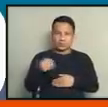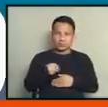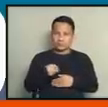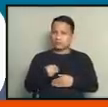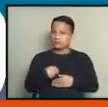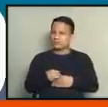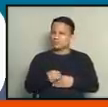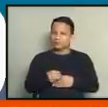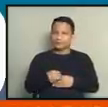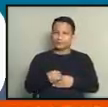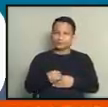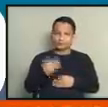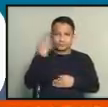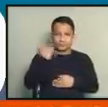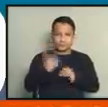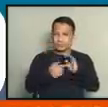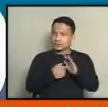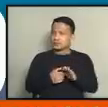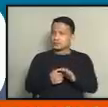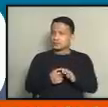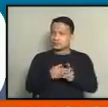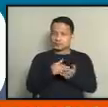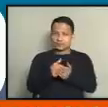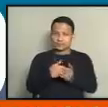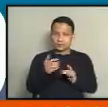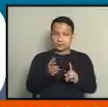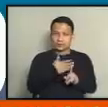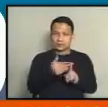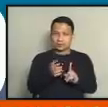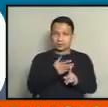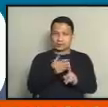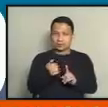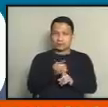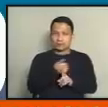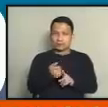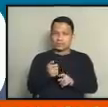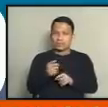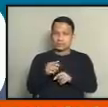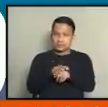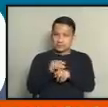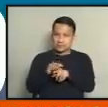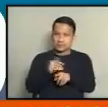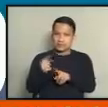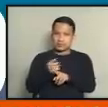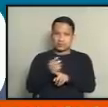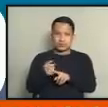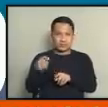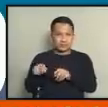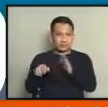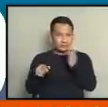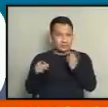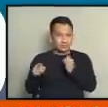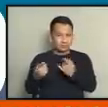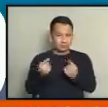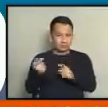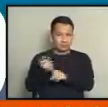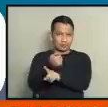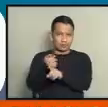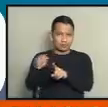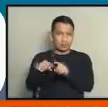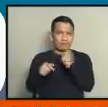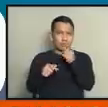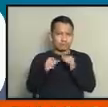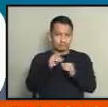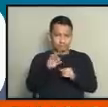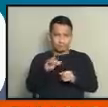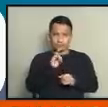oh, meron pero maliit lang eh. You're taking advantage of them. Yes, paano naman talayan? Sa sandali, sir, paano naman talayan? kung